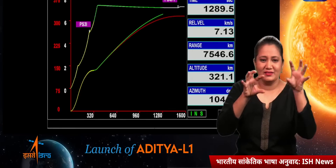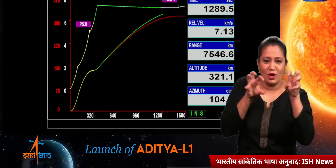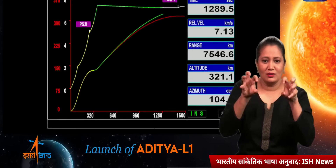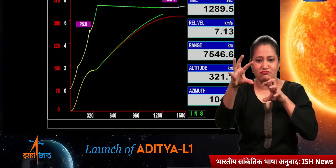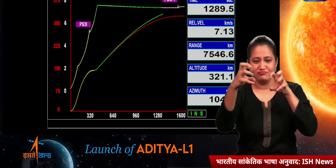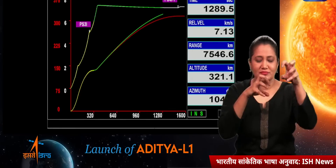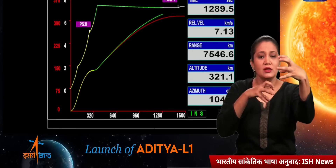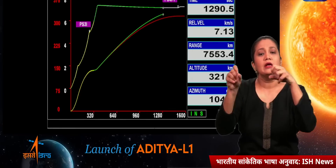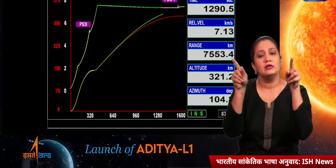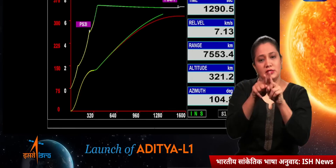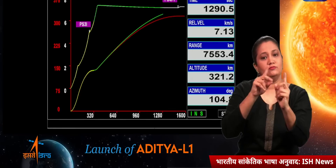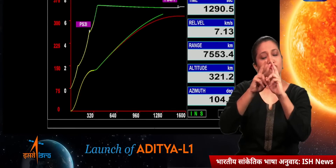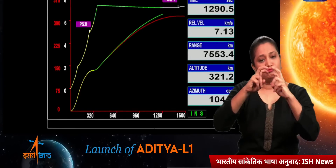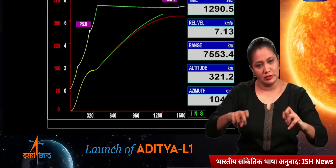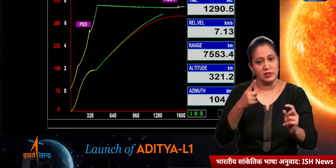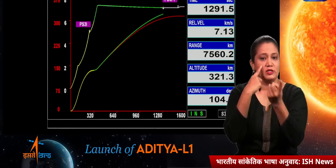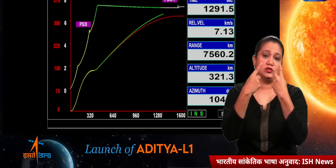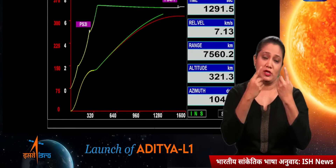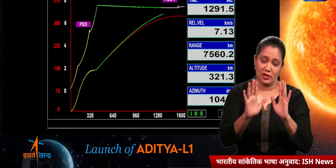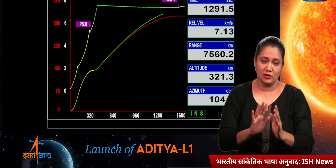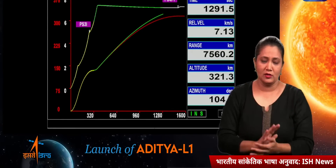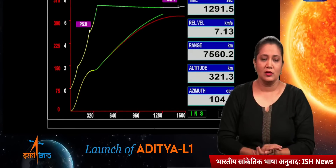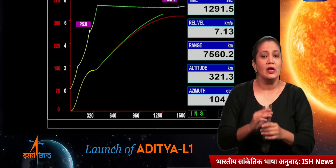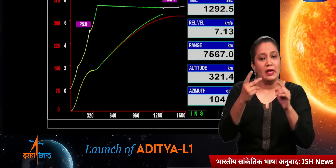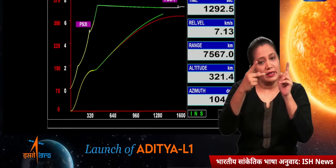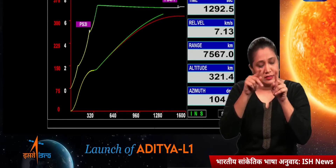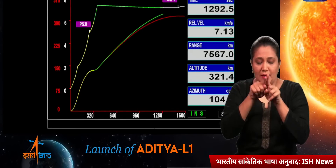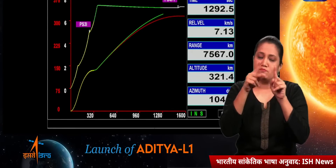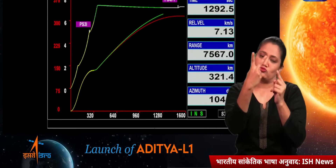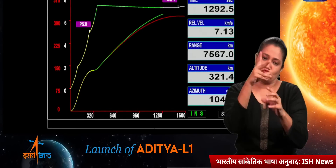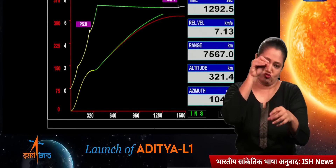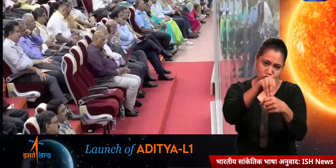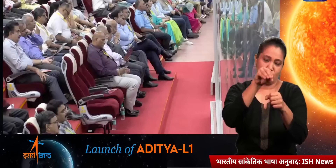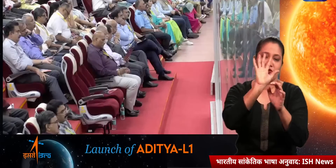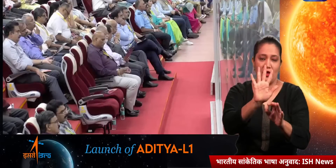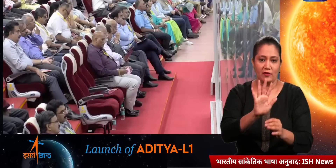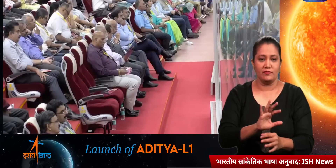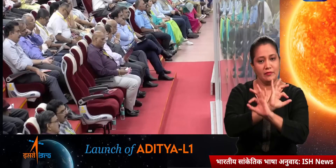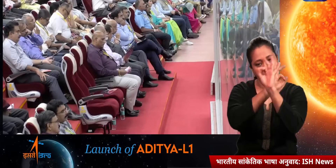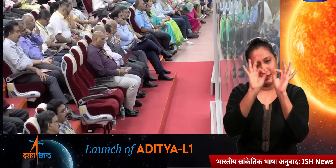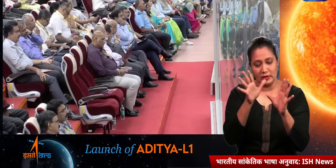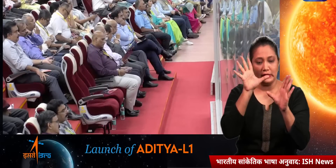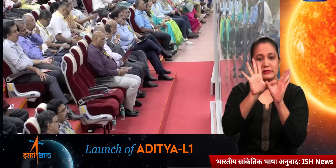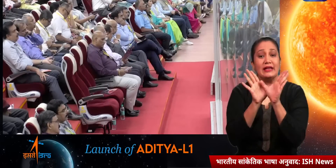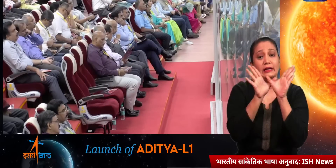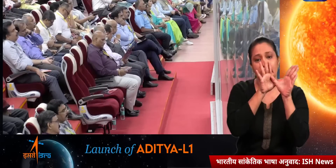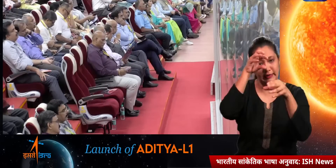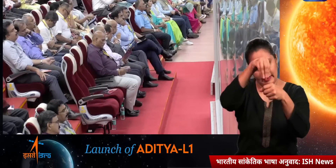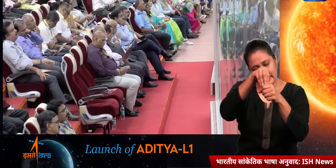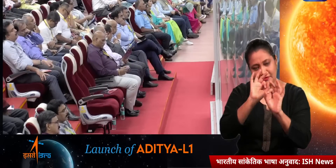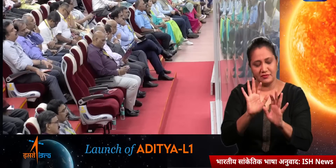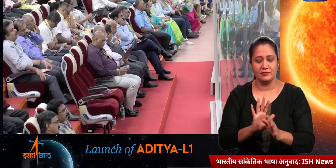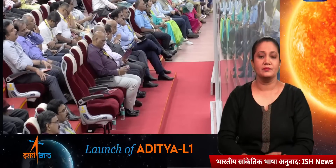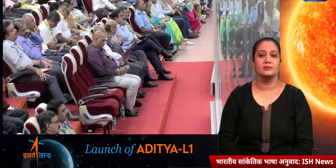गया है, और ऐसे 2 समुच्चय लगे हुए हैं इस उपग्रह में।